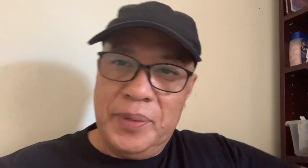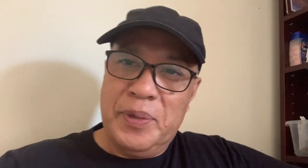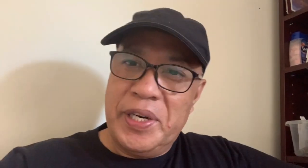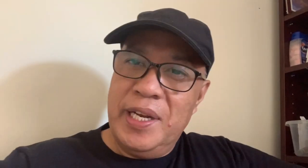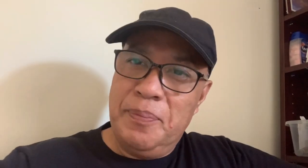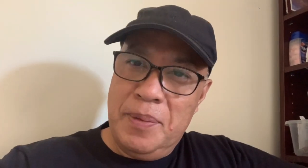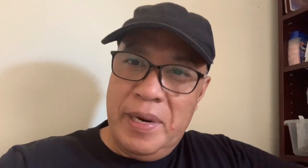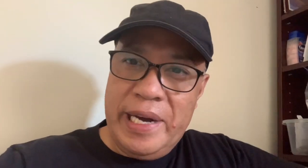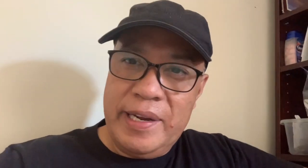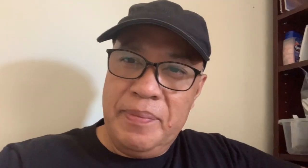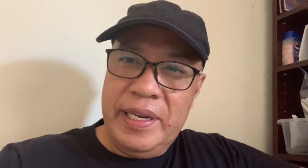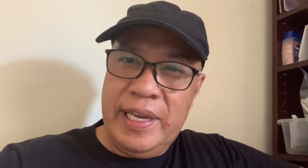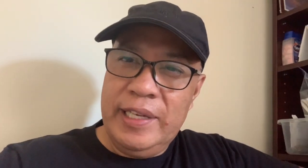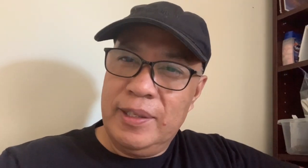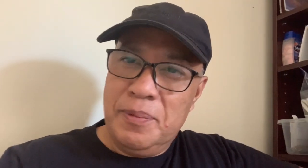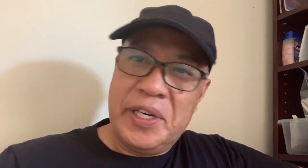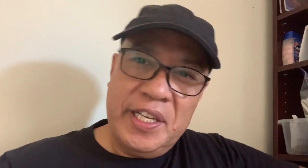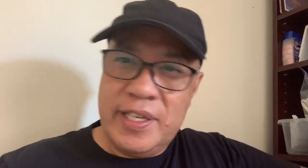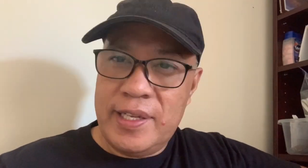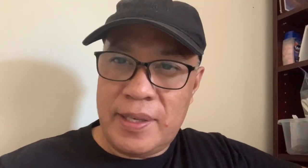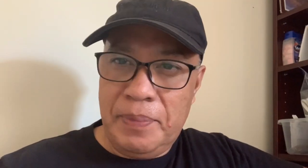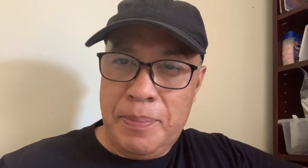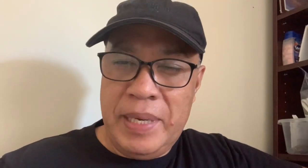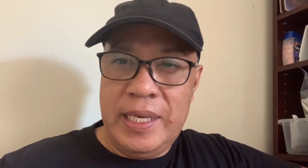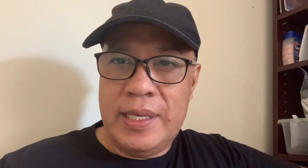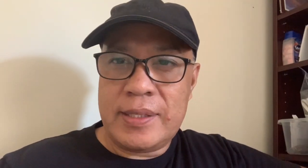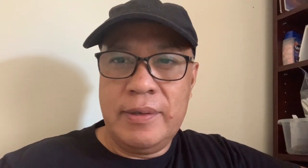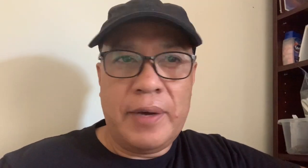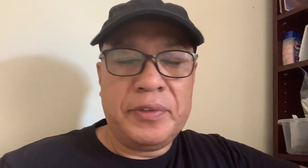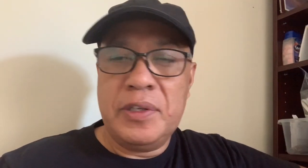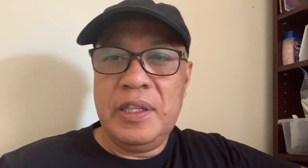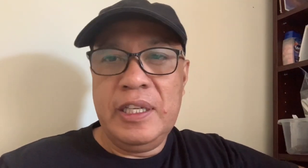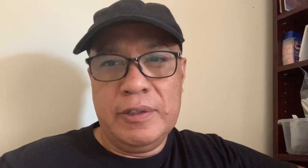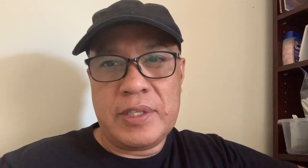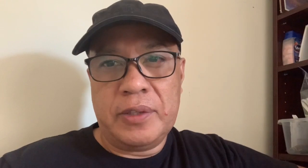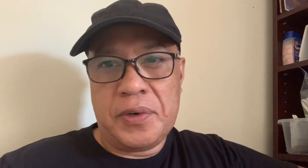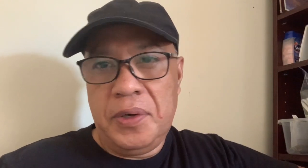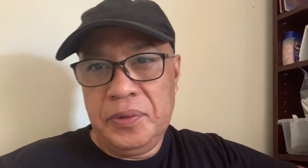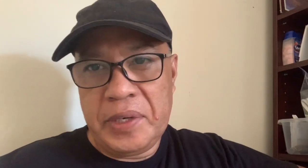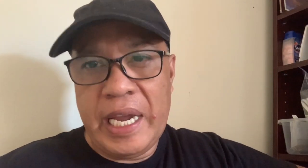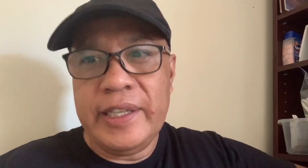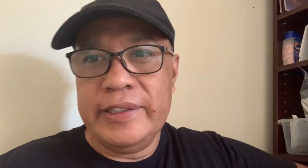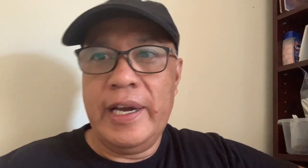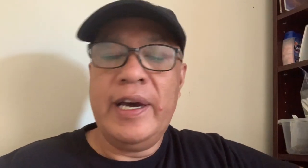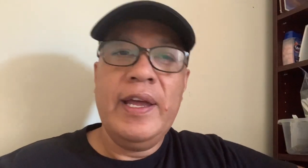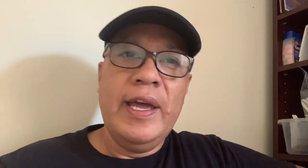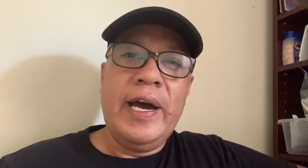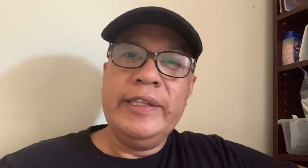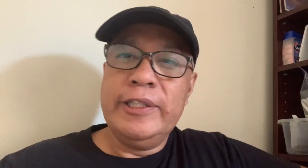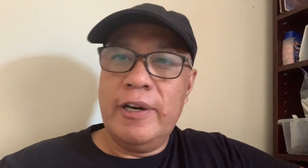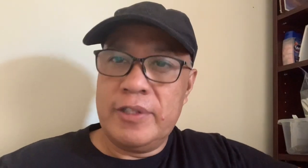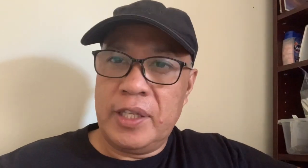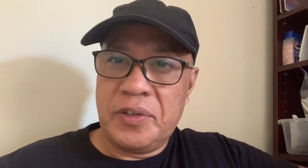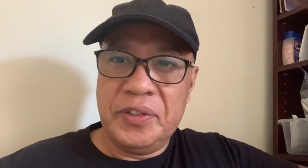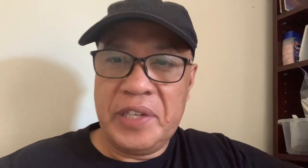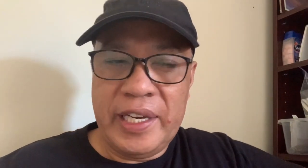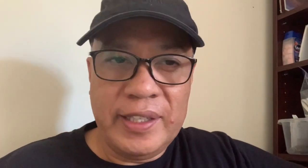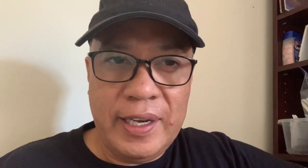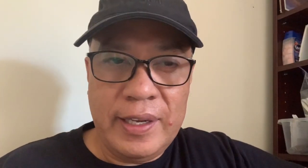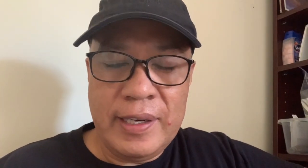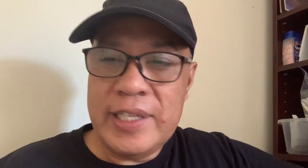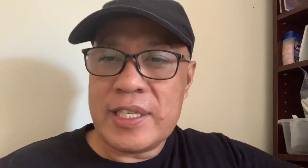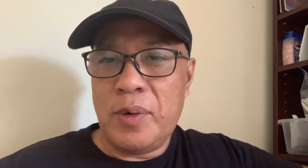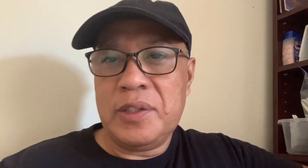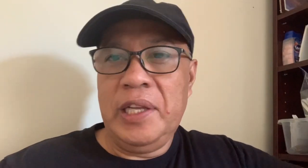Hello po, good morning po mga kaibigan. Good morning dyan sa Pilipinas. Good afternoon dito sa Toronto, Canada. Andito ako sa Toronto,